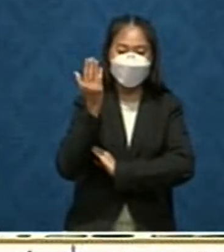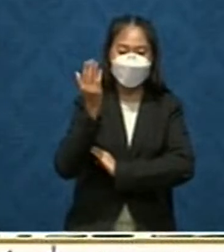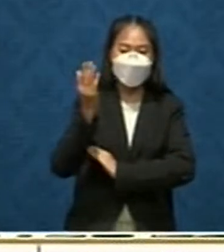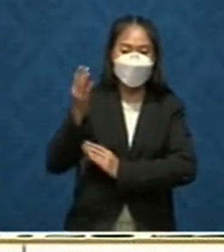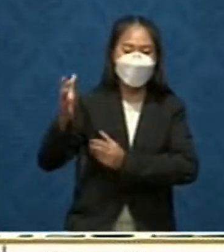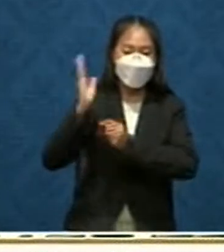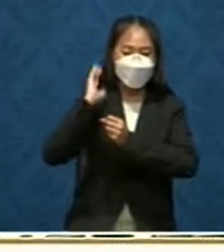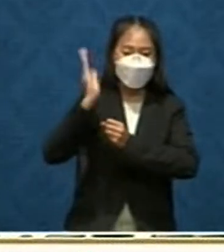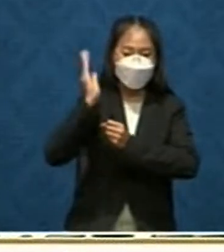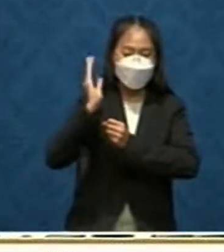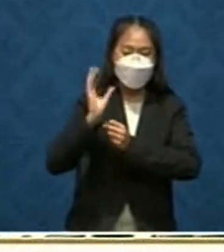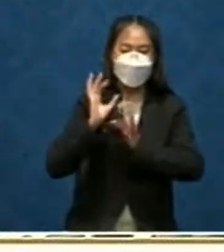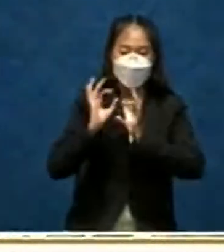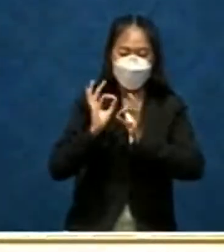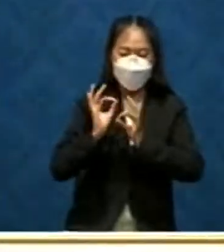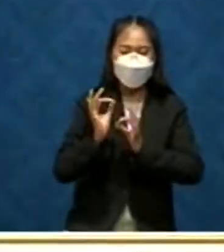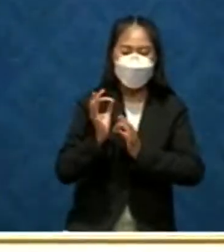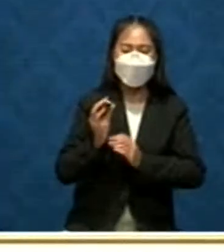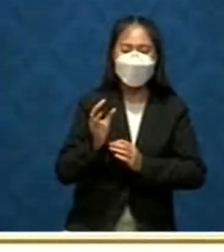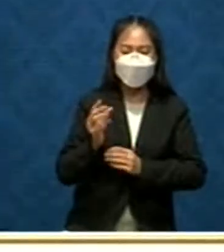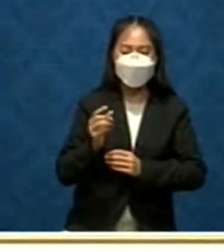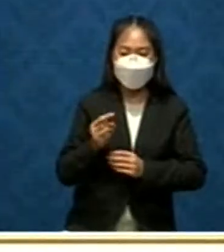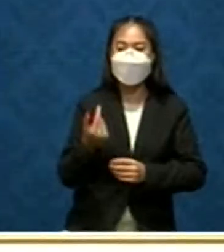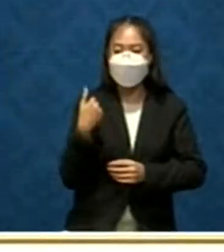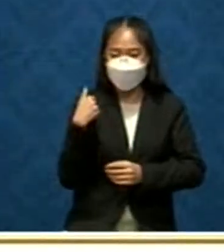ก็มหายท่านได้แดงคามคดเห็น